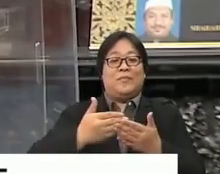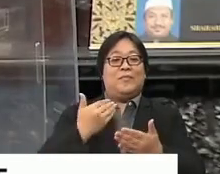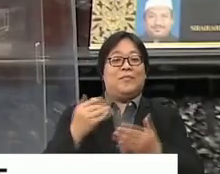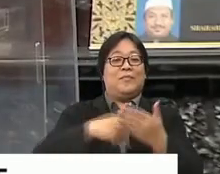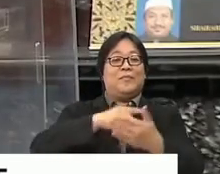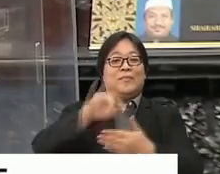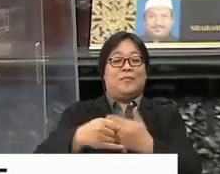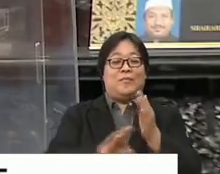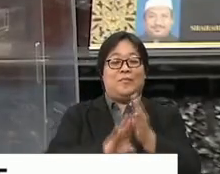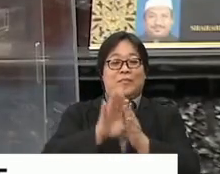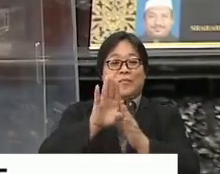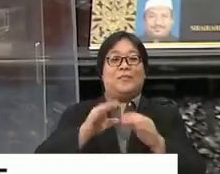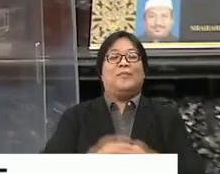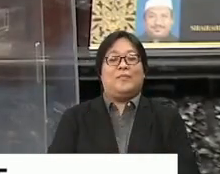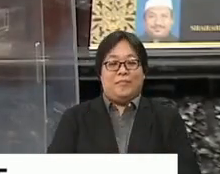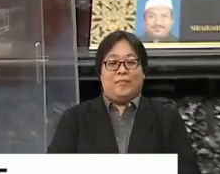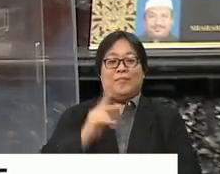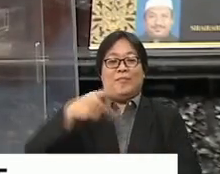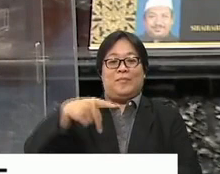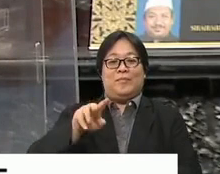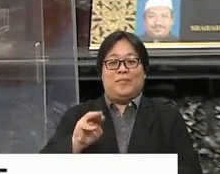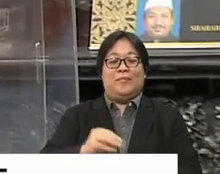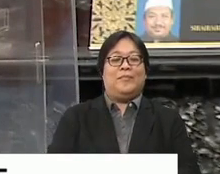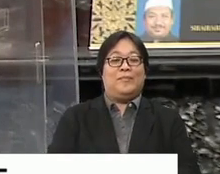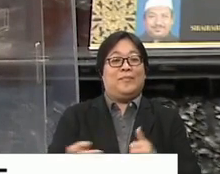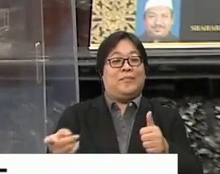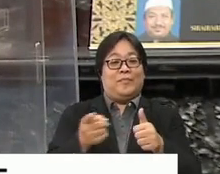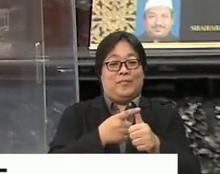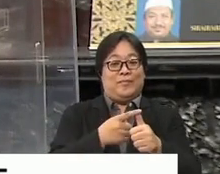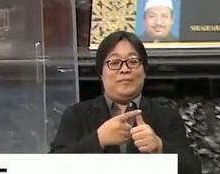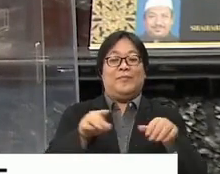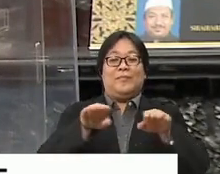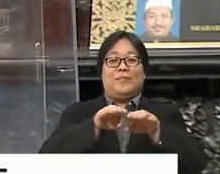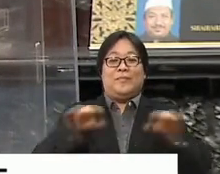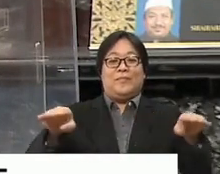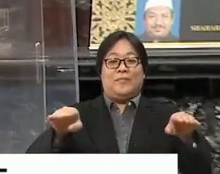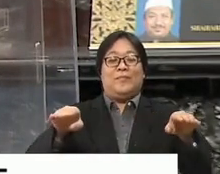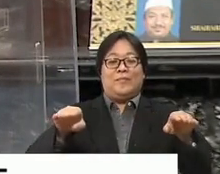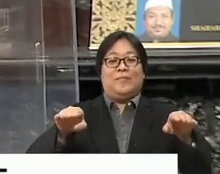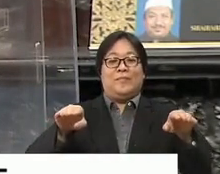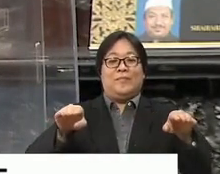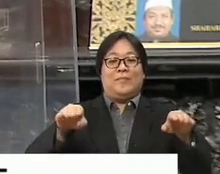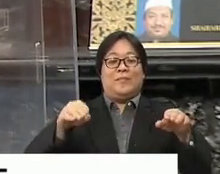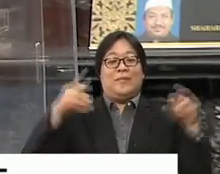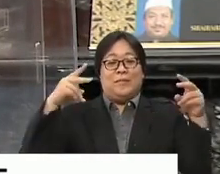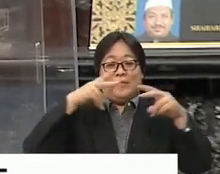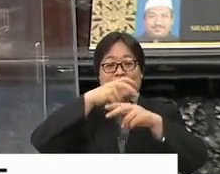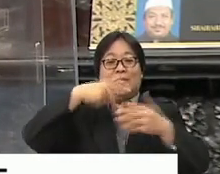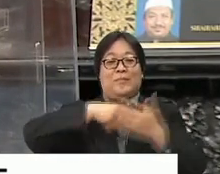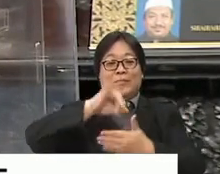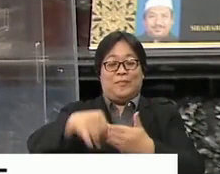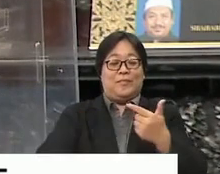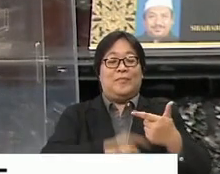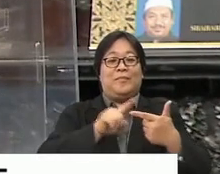sesuatu Project pembangunan dilaksanakan oleh cpm yang pertama tahap complexity Project yang